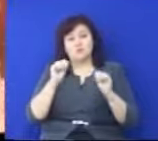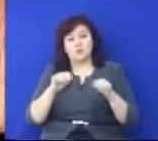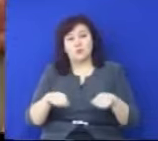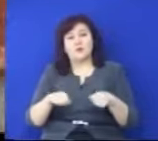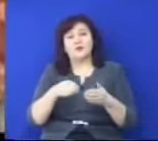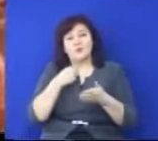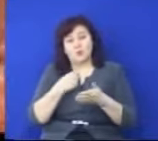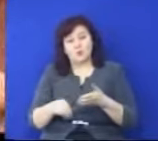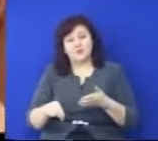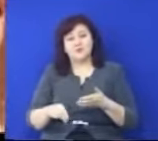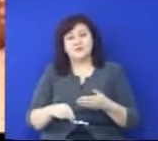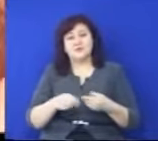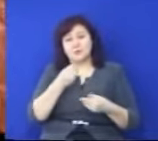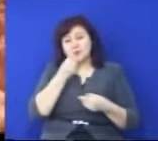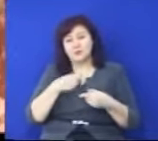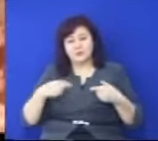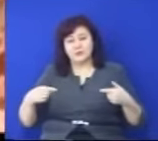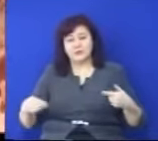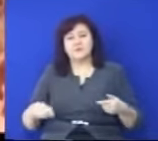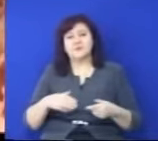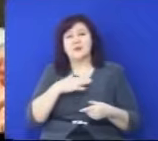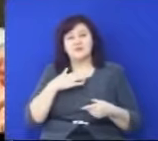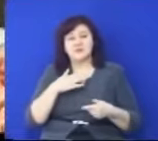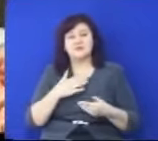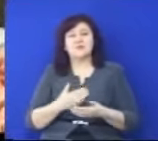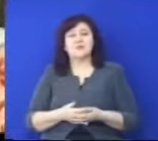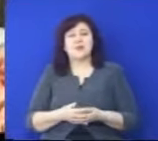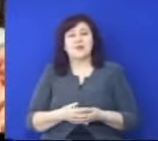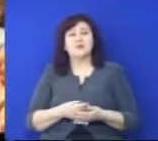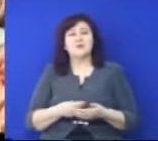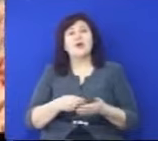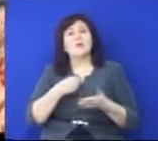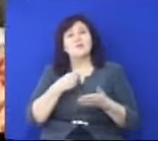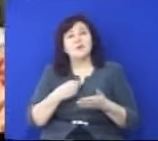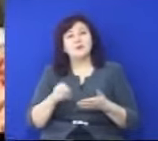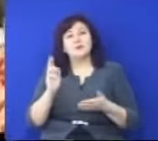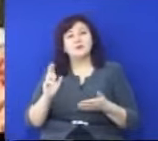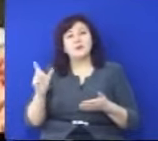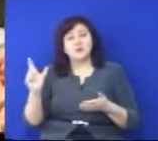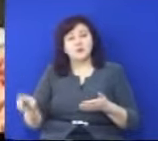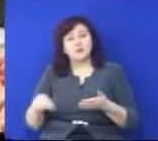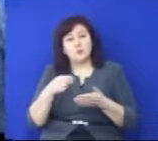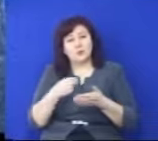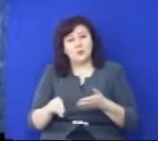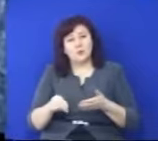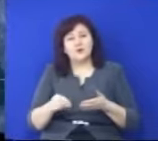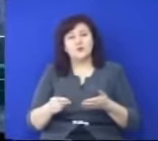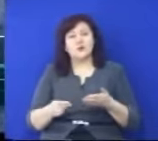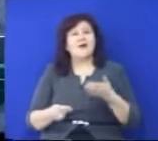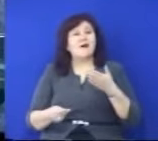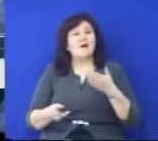алғашқы жәрменке. Сауда үшін жасалған жағдай мен тұтынушылардың сұранысы кәсіпкерлердің көңілінен шықты.